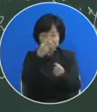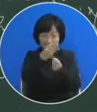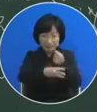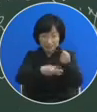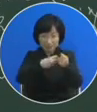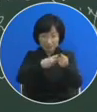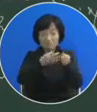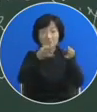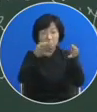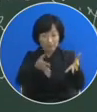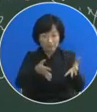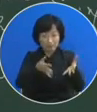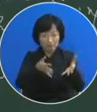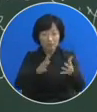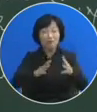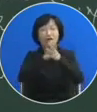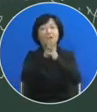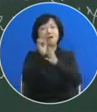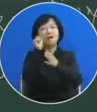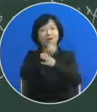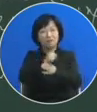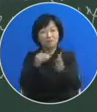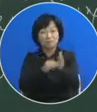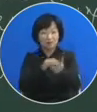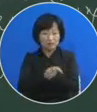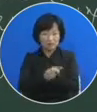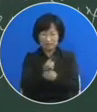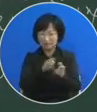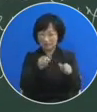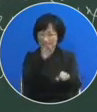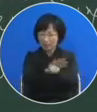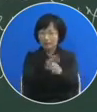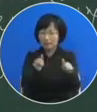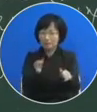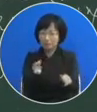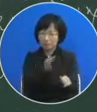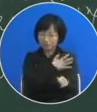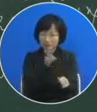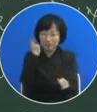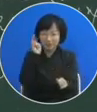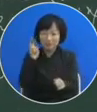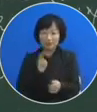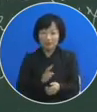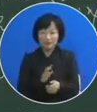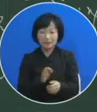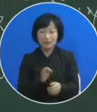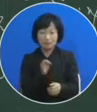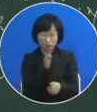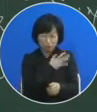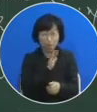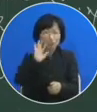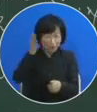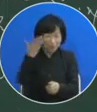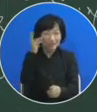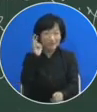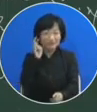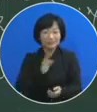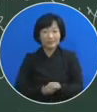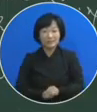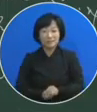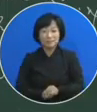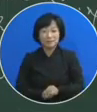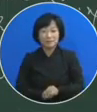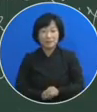in 3 years they built all those apartments. 그것도 사실은 돈 벌었을 거야, 아마. That if we had bought that land back then, we would have made a profit. 무슨 말이냐? Now what am I saying?